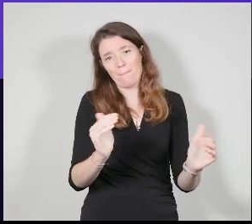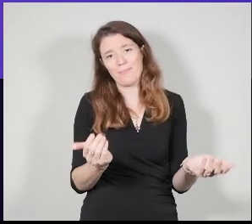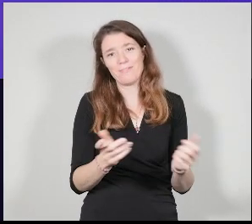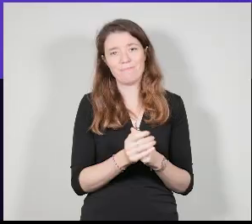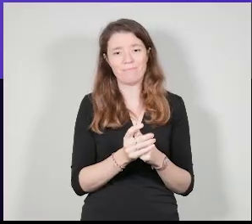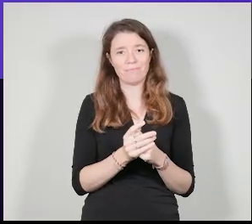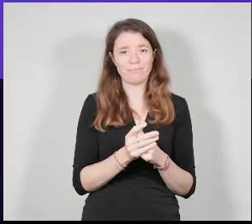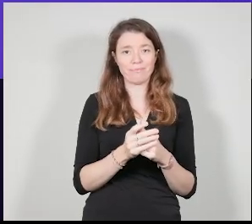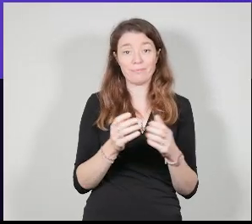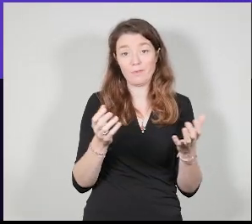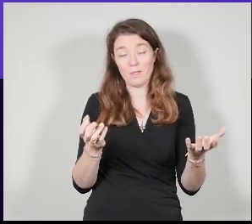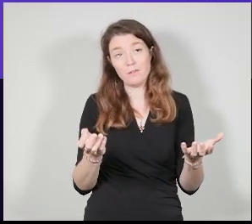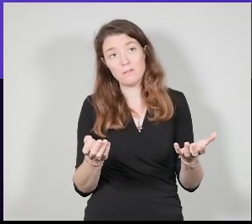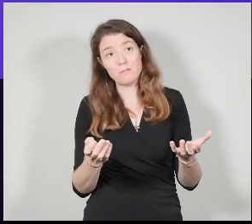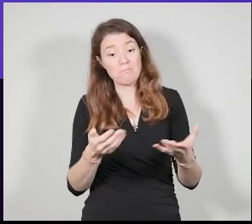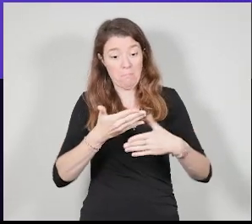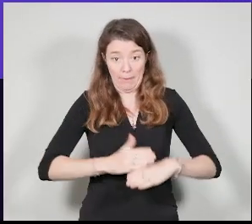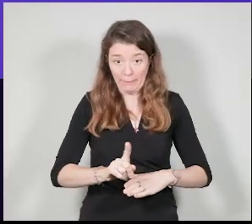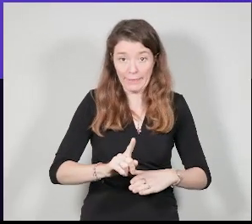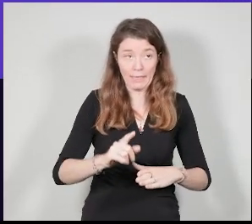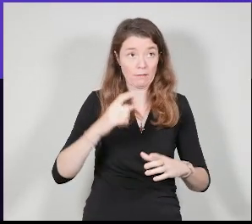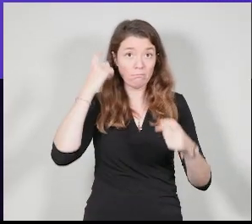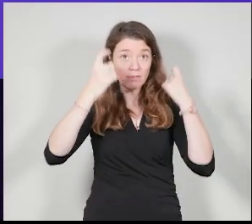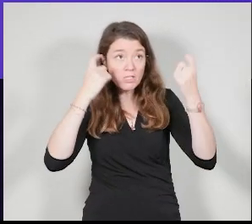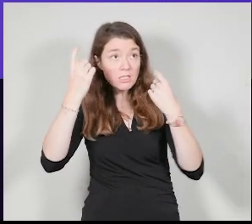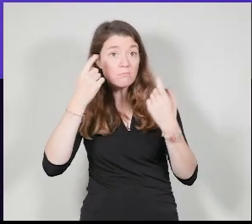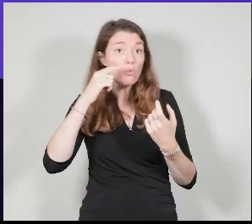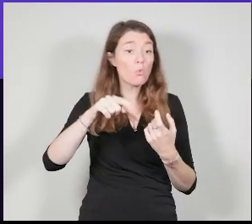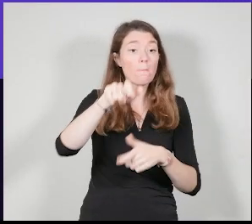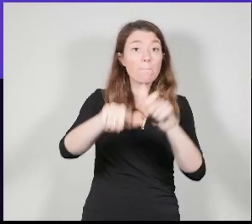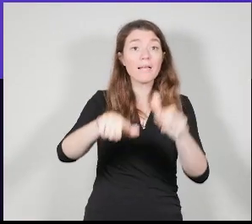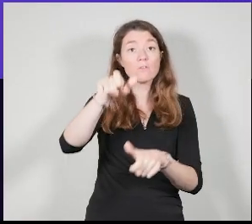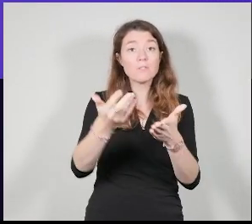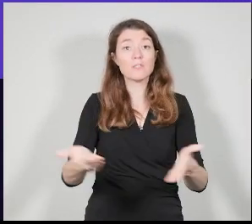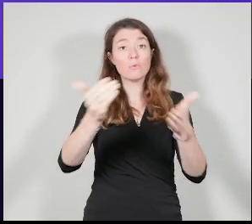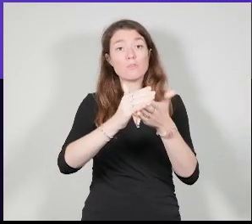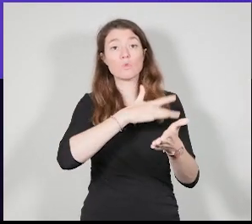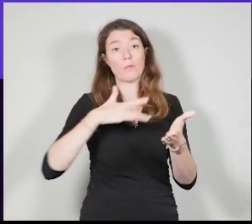coup... c'est pas prévu, c'est pas pensé pour des gens qui pourraient se dégrader.